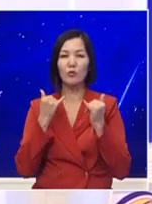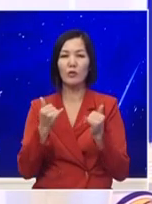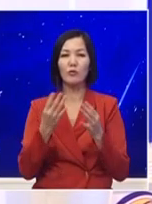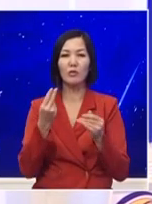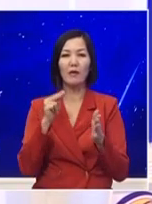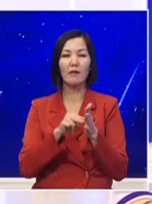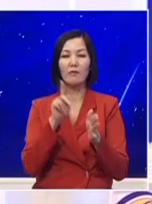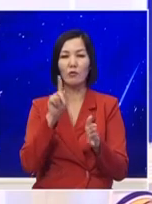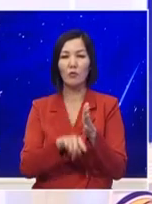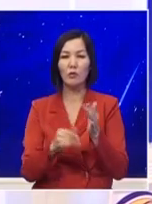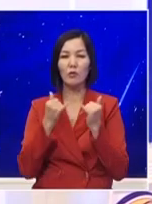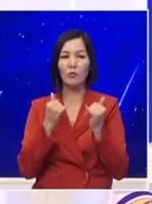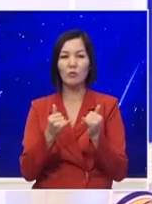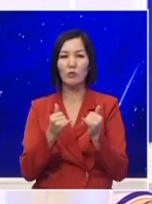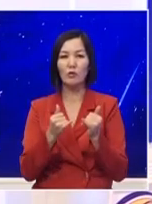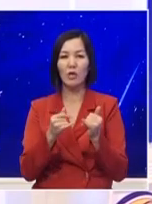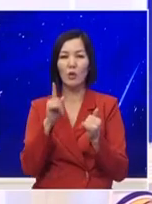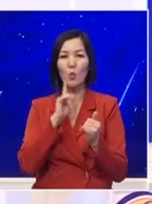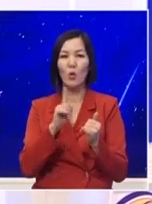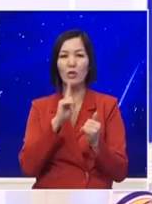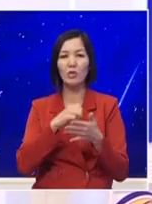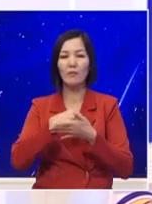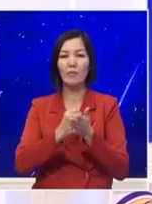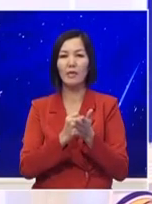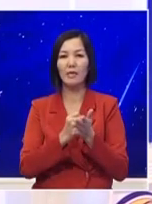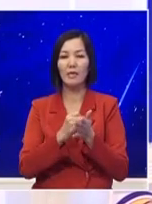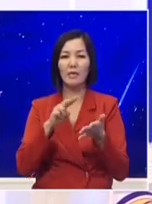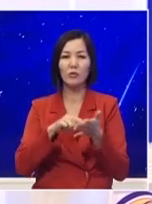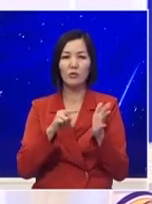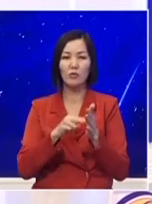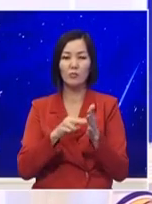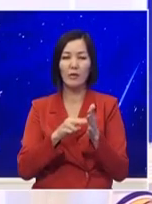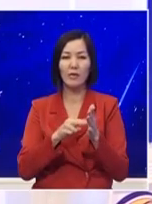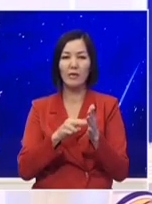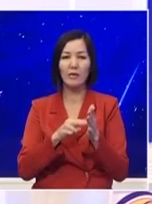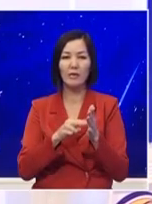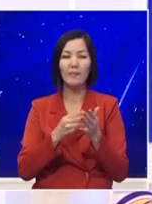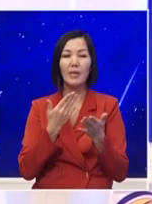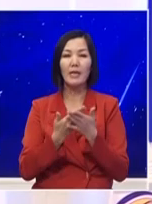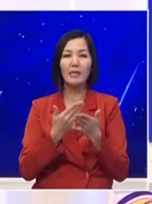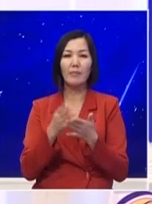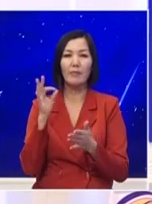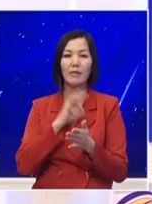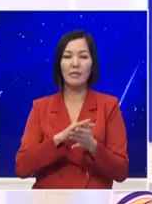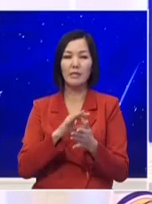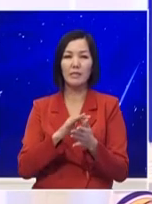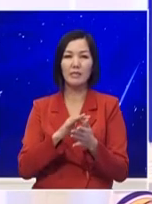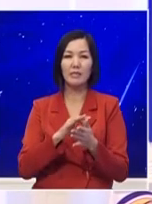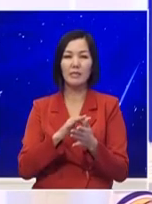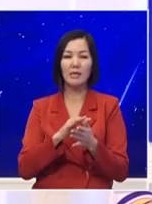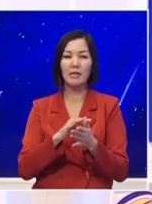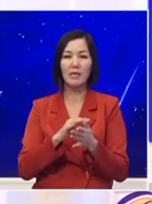тарифті төмендету үшін шартты мерзімге белгіленген тариф. Монополистердің негізсіз тапқан кірісі есебінен жүргізіледі. Мұндай